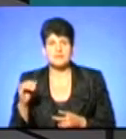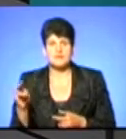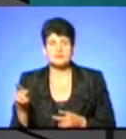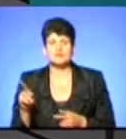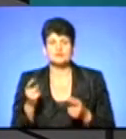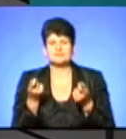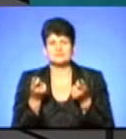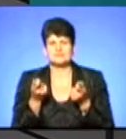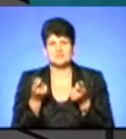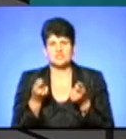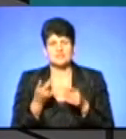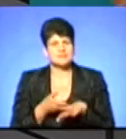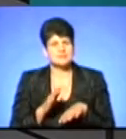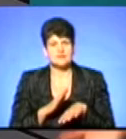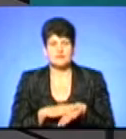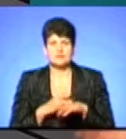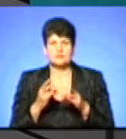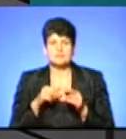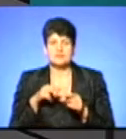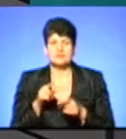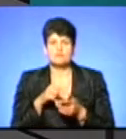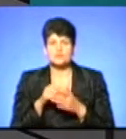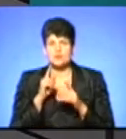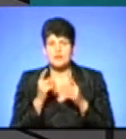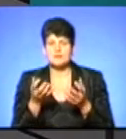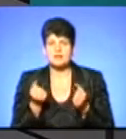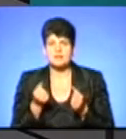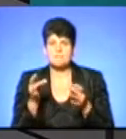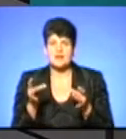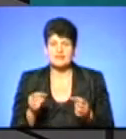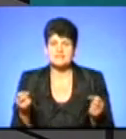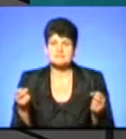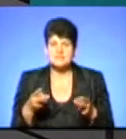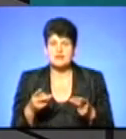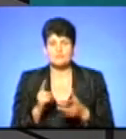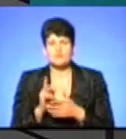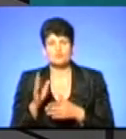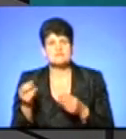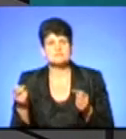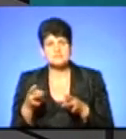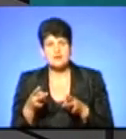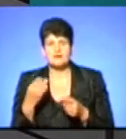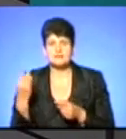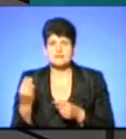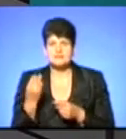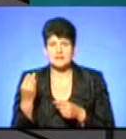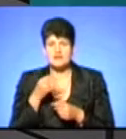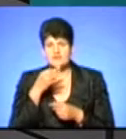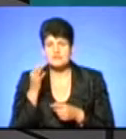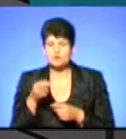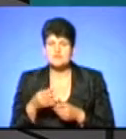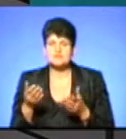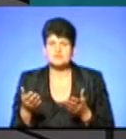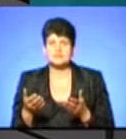що трішки складно, бо треба йти в міську раду, брати спеціальні пакети, вони мають бути спеціальними, але, в принципі, цікаво досвід, так,